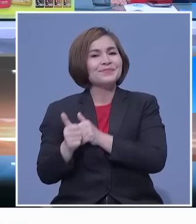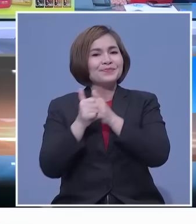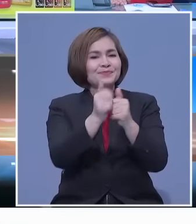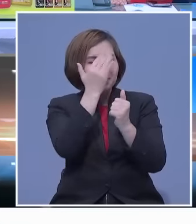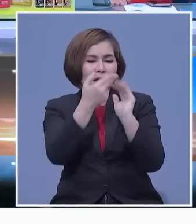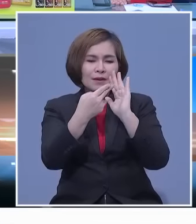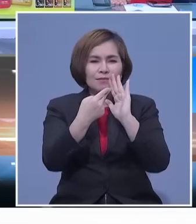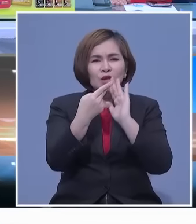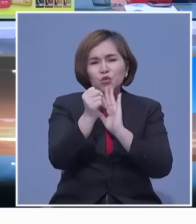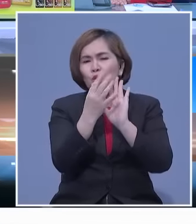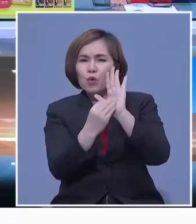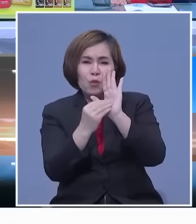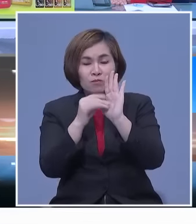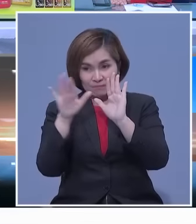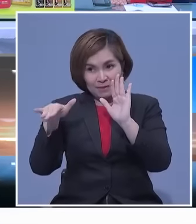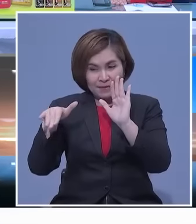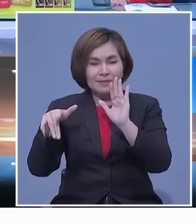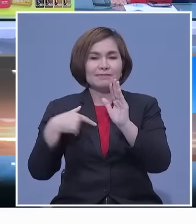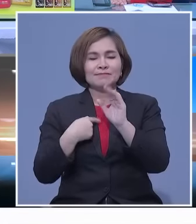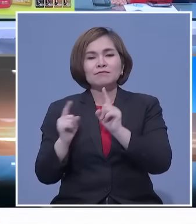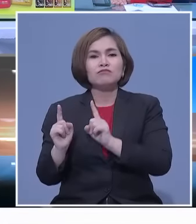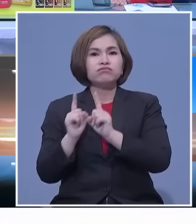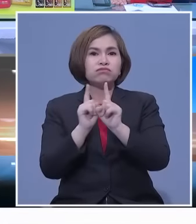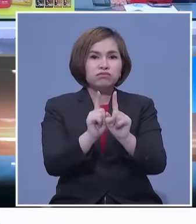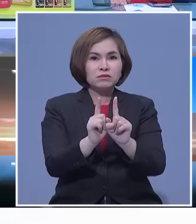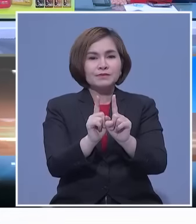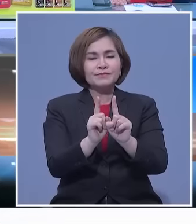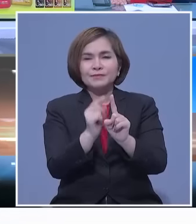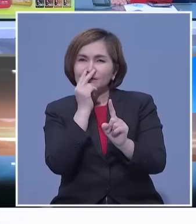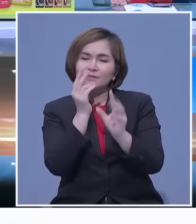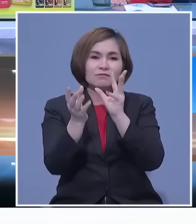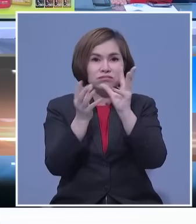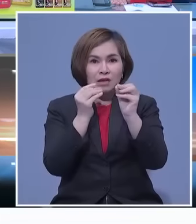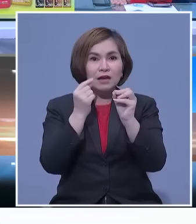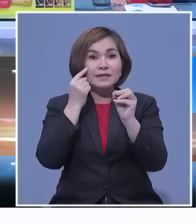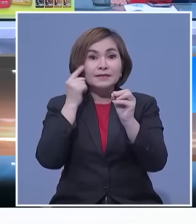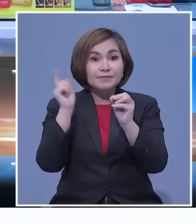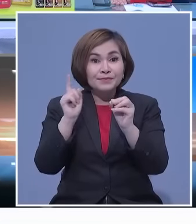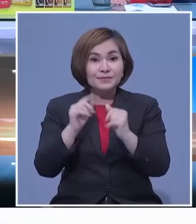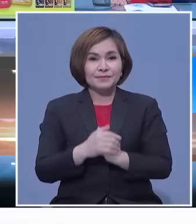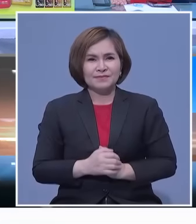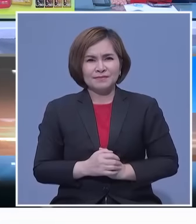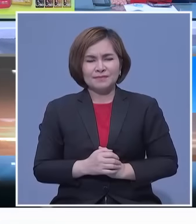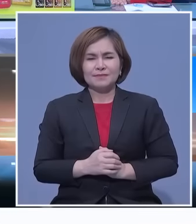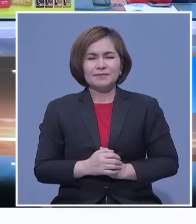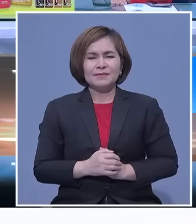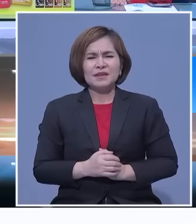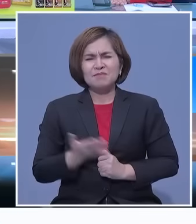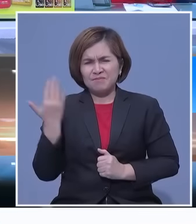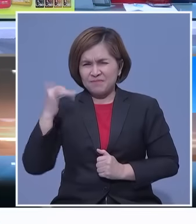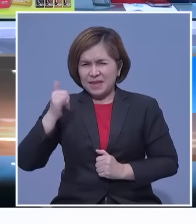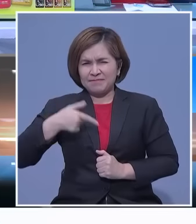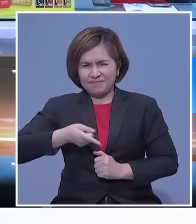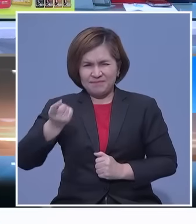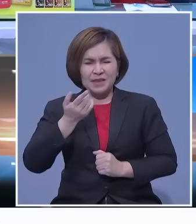มีการอบรมคอร์สนี้มาด้วยกันแล้วไอ้จังหวะเที่มาเข้าคอร์สด้วยกันเนี่ยต้องนึกภาพผมเชื่อว่าท่านผู้ชมหลายท่านอาจจะเคยเข้า